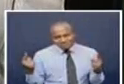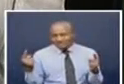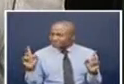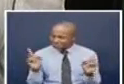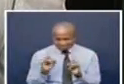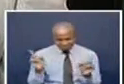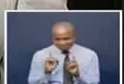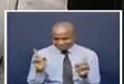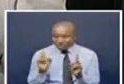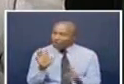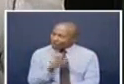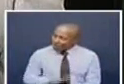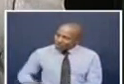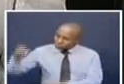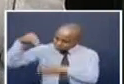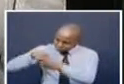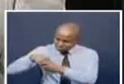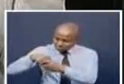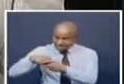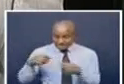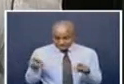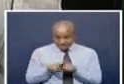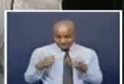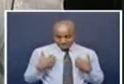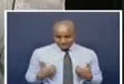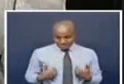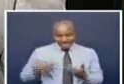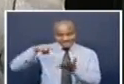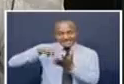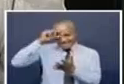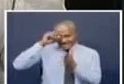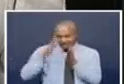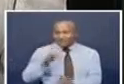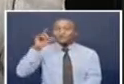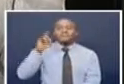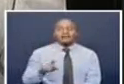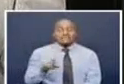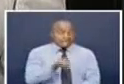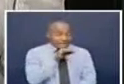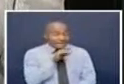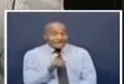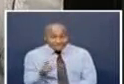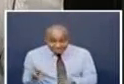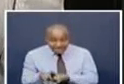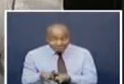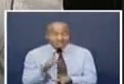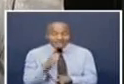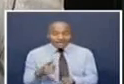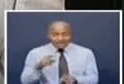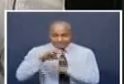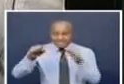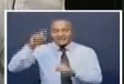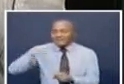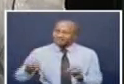Kenya wanamsisi wote. Hata mimi saa hizi sio lazima niwe gavana. Okay. Raila pia anasema sio lazima awe rais. Ila